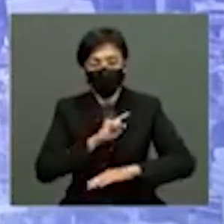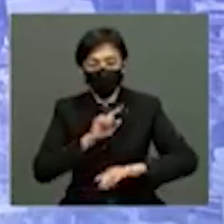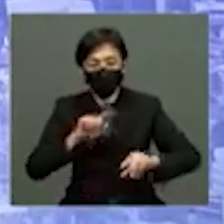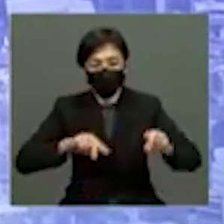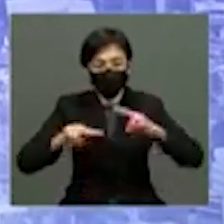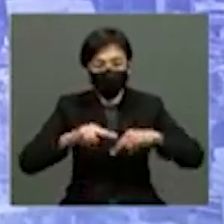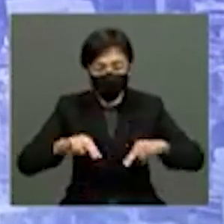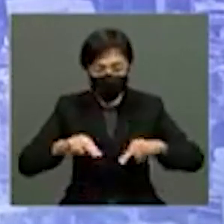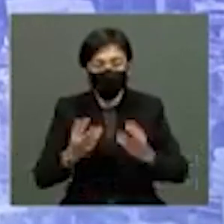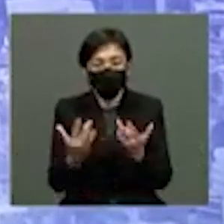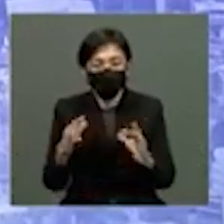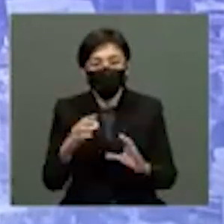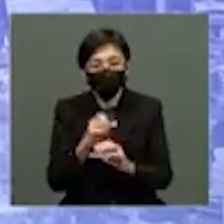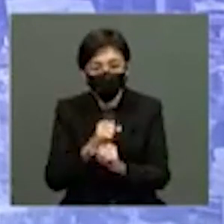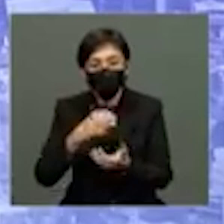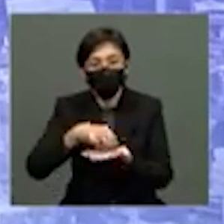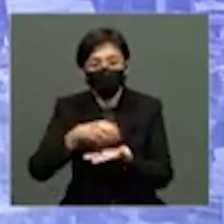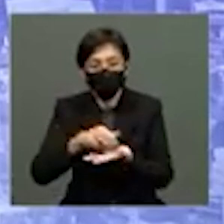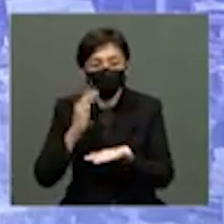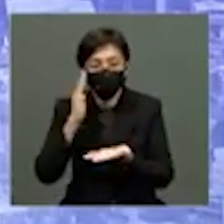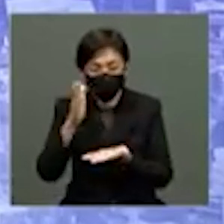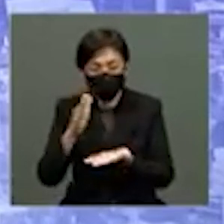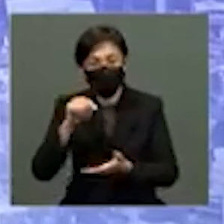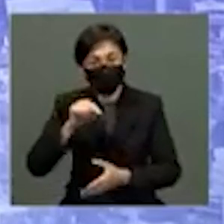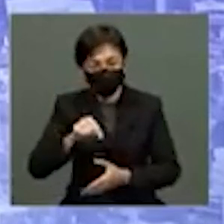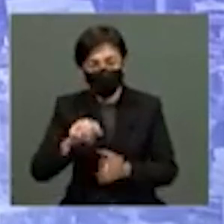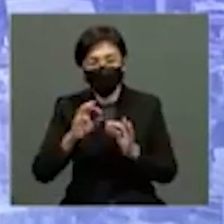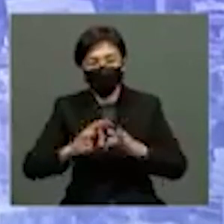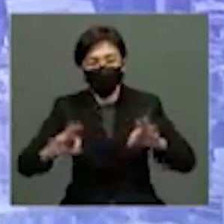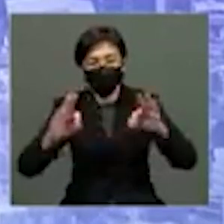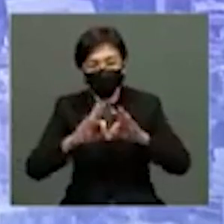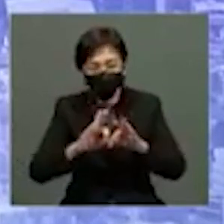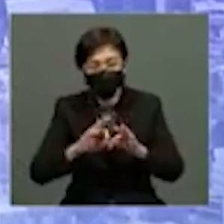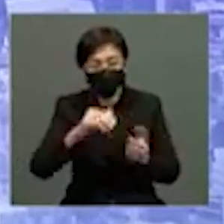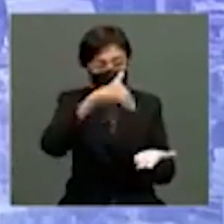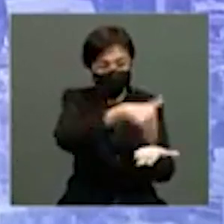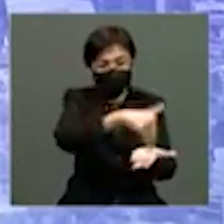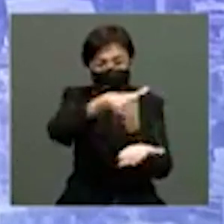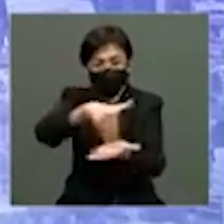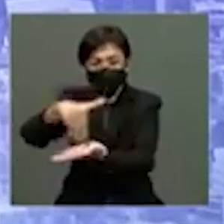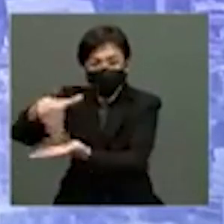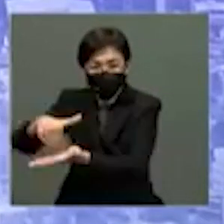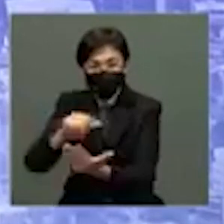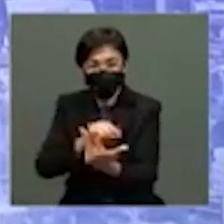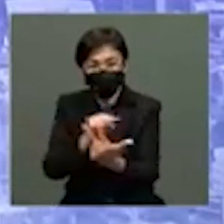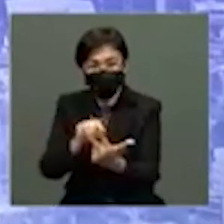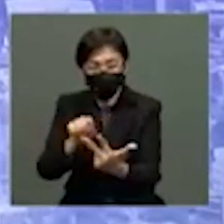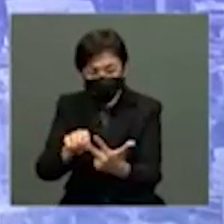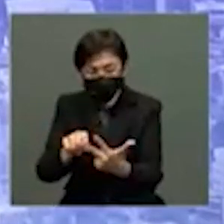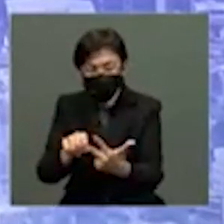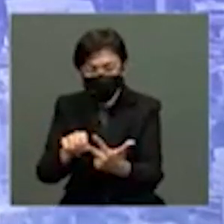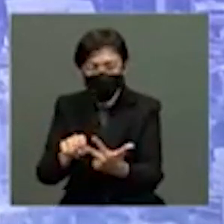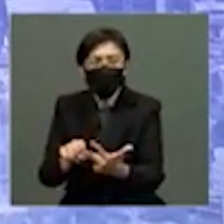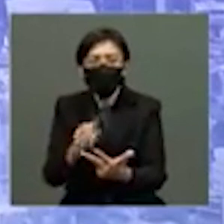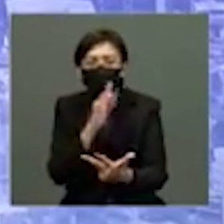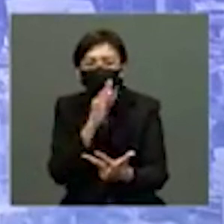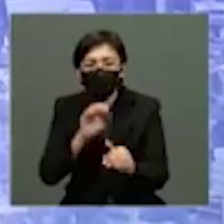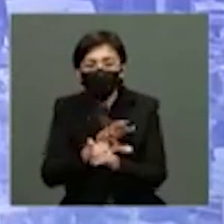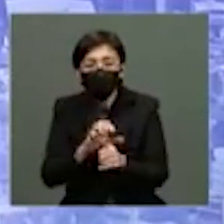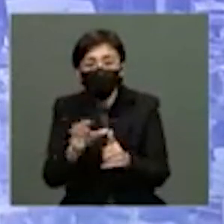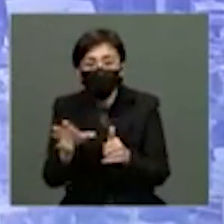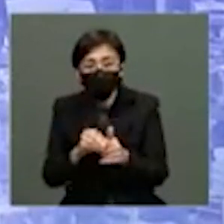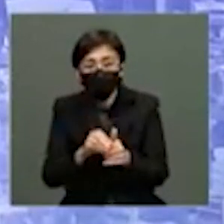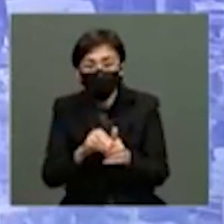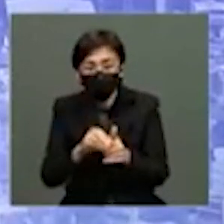ได้รับทราบมานะครับซึ่งก็มีความสำคัญสูงมากเพื่อที่จะดึงเอาคนที่ไปพบว่าป่วยติดเชื้อแล้ว